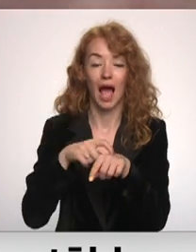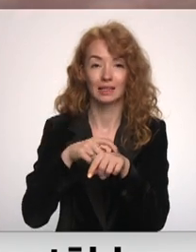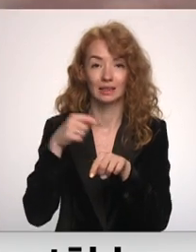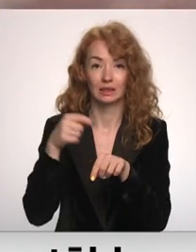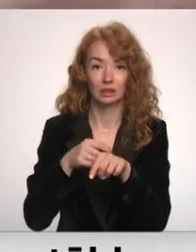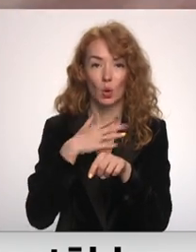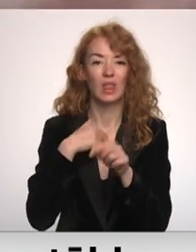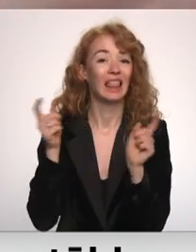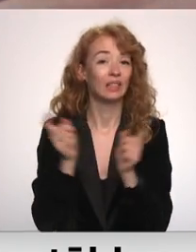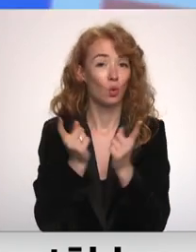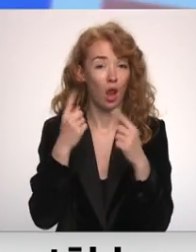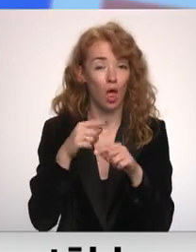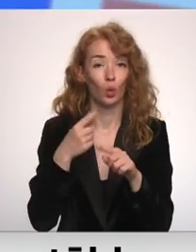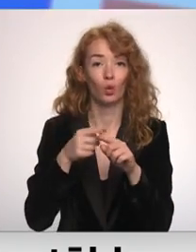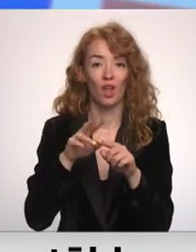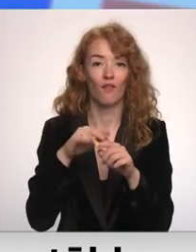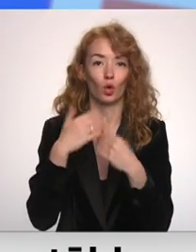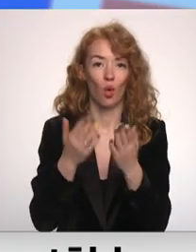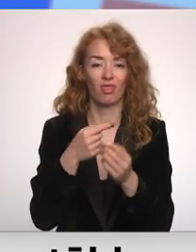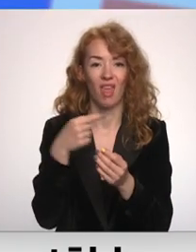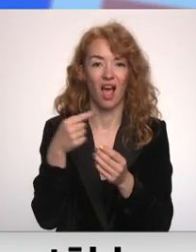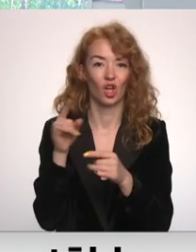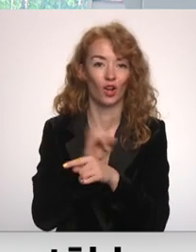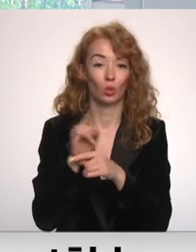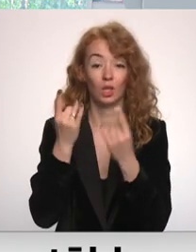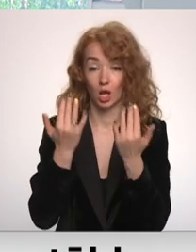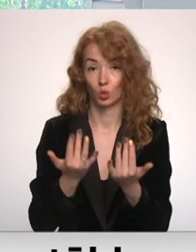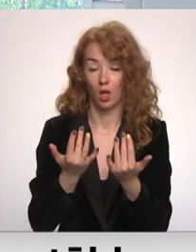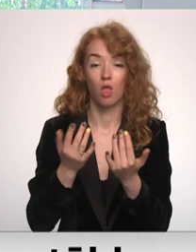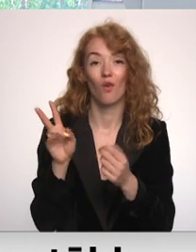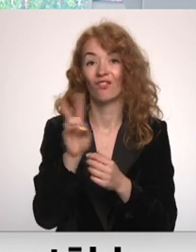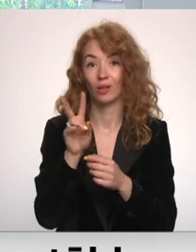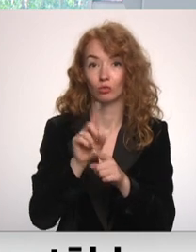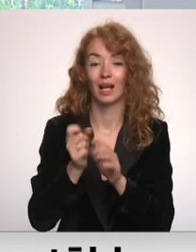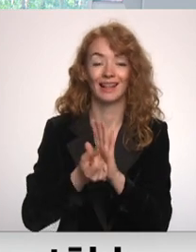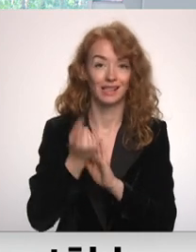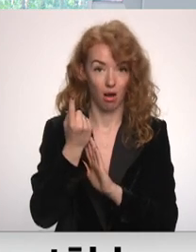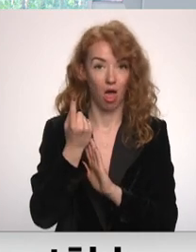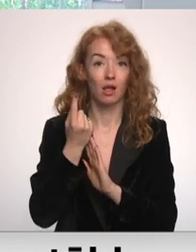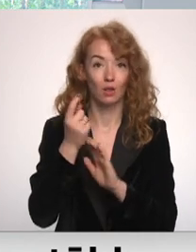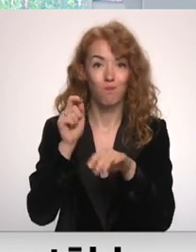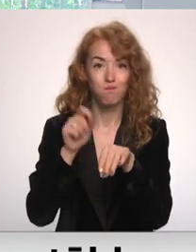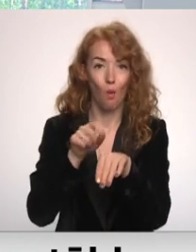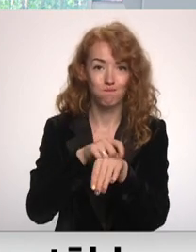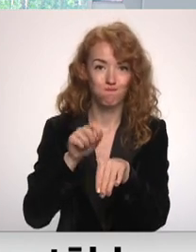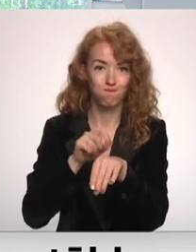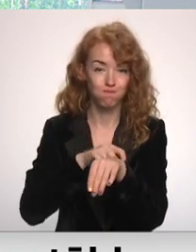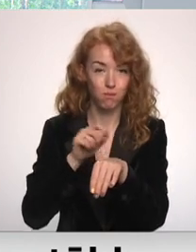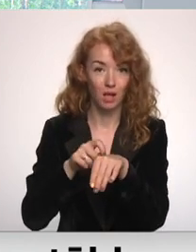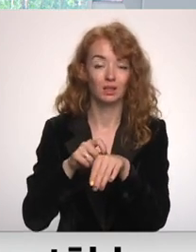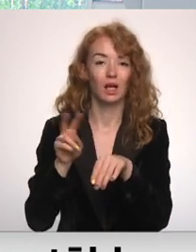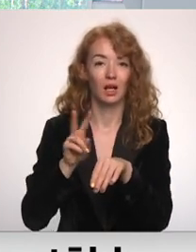ir pārāk īsu laiku un var dot viltus negatīvu rezultātu. Vīrus arī izraisa nu, tās pumpiņas, ja, kas